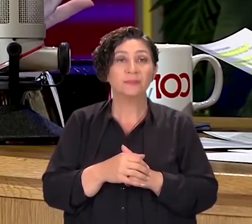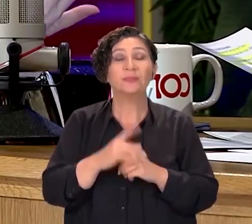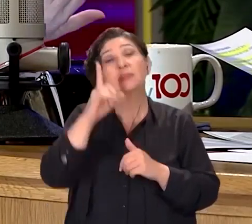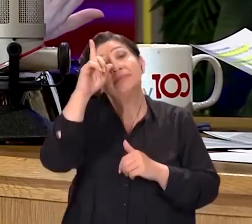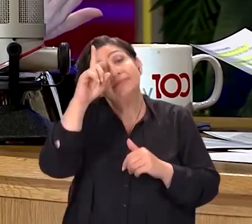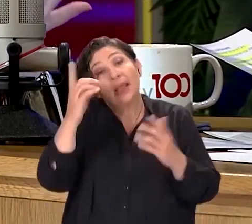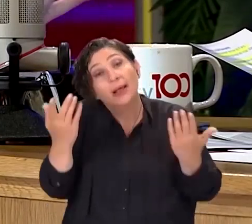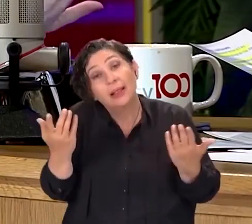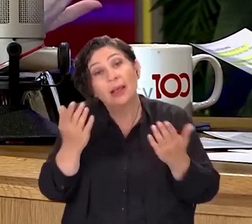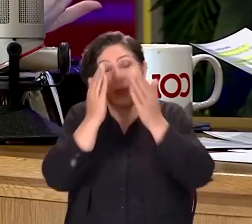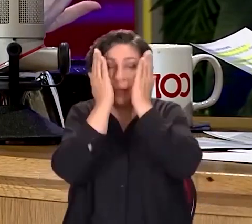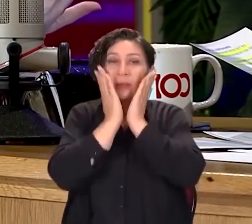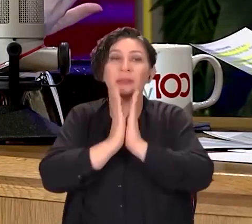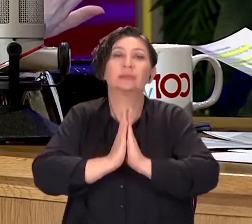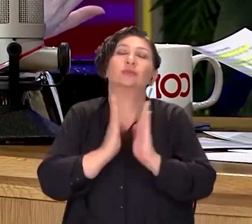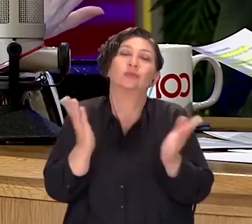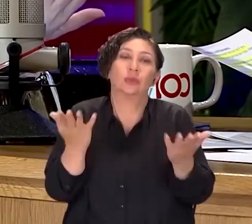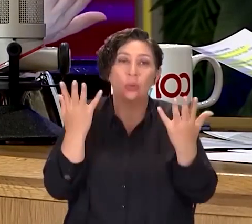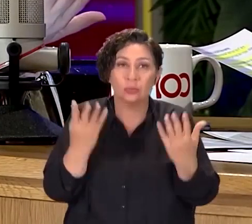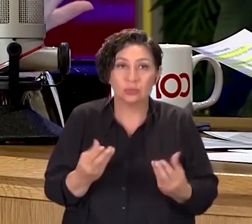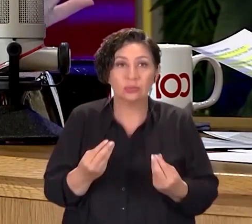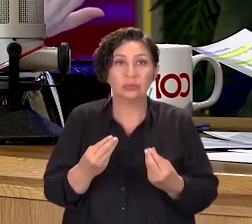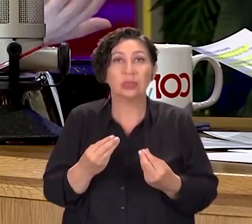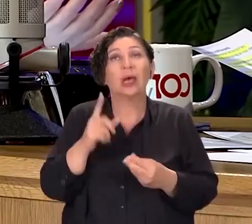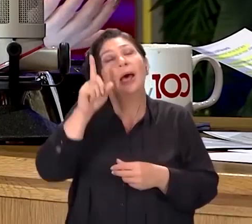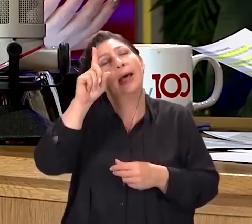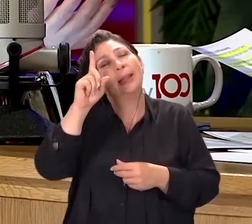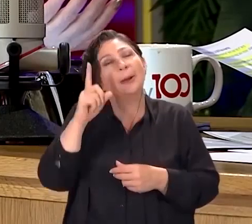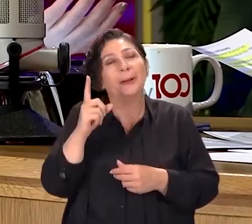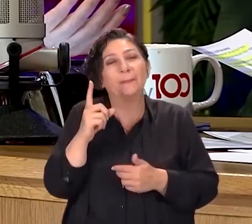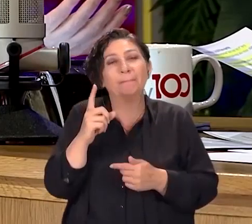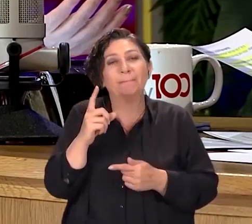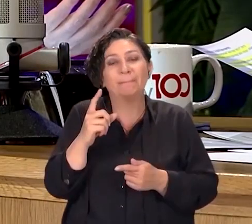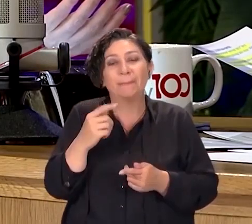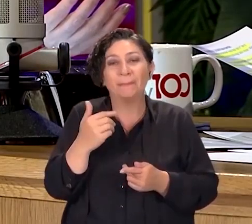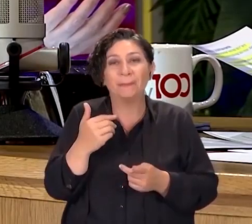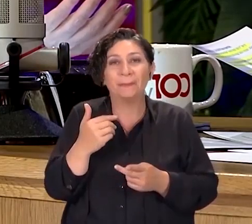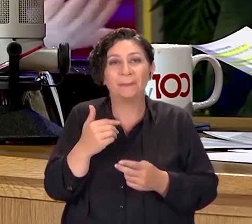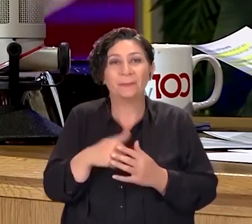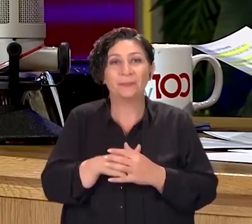Takdir-i ilahi, hamdü senalar olsun diyorum. Rabbim yani